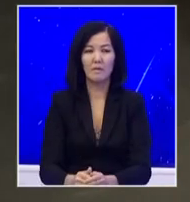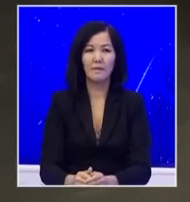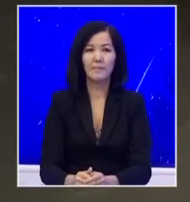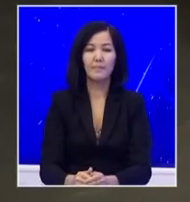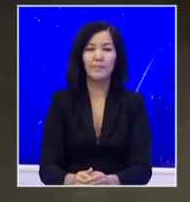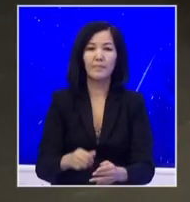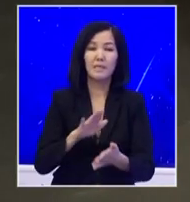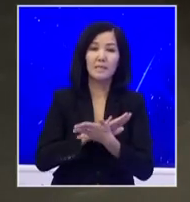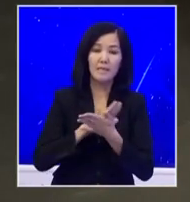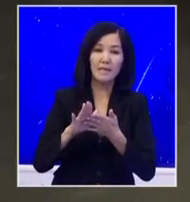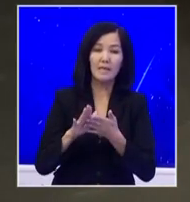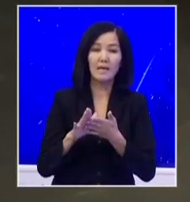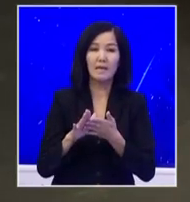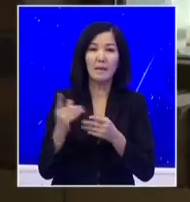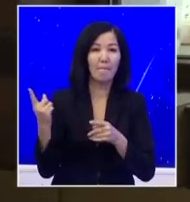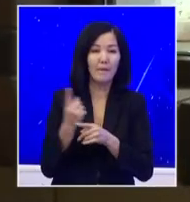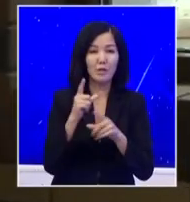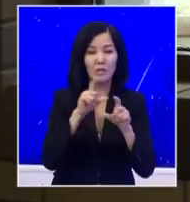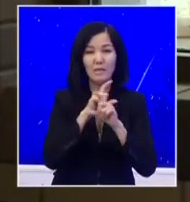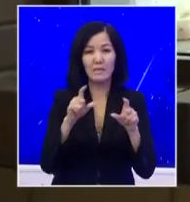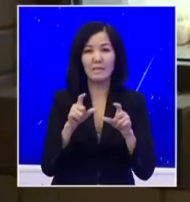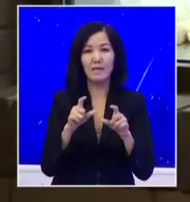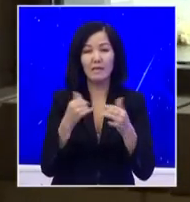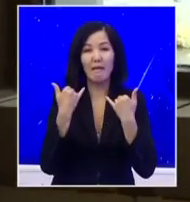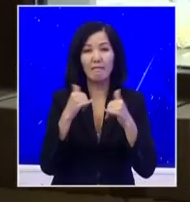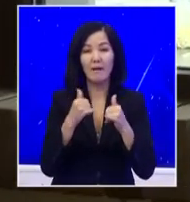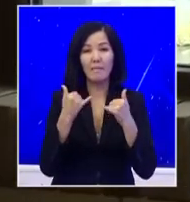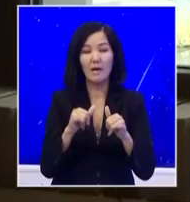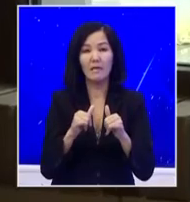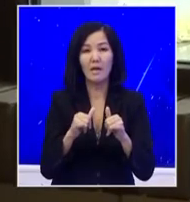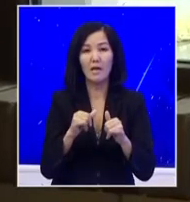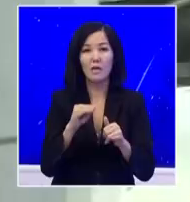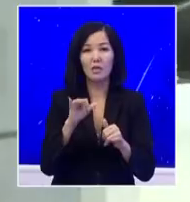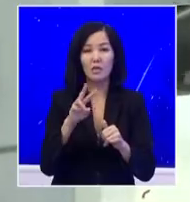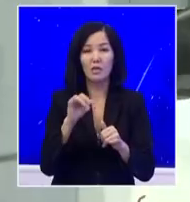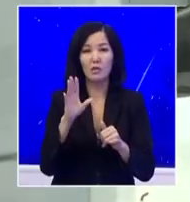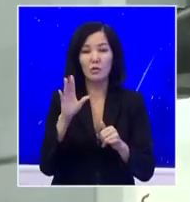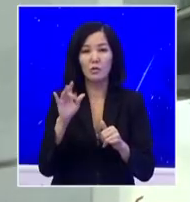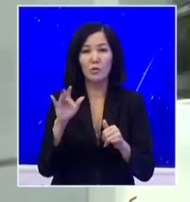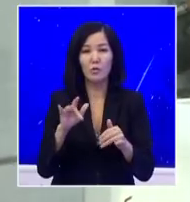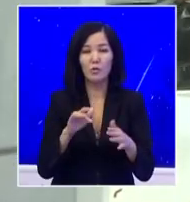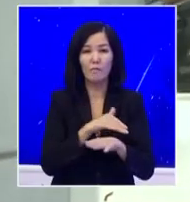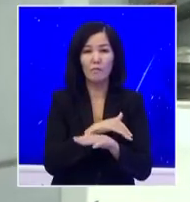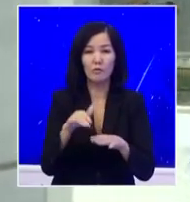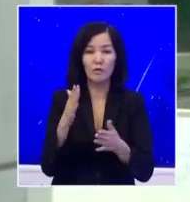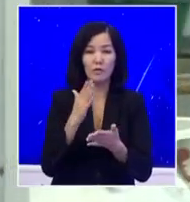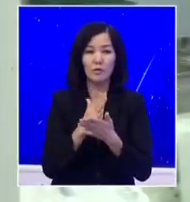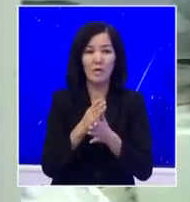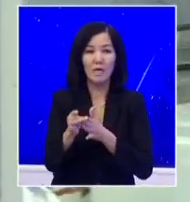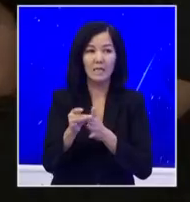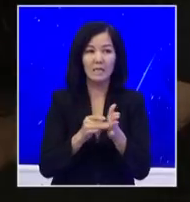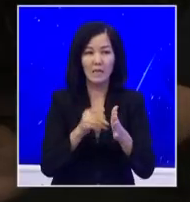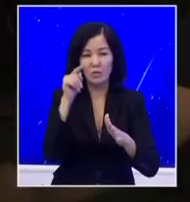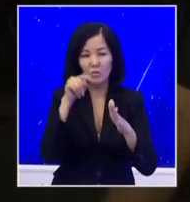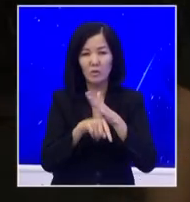Санитарлық талап мүлде сақталмаған алғашқы нысан мына дәмхана Жансүгіров көшесінің бойында орналасқан. Сес мамандары кіріп барғанданақ бірден ішкі